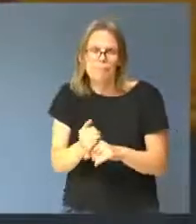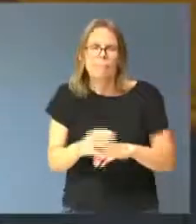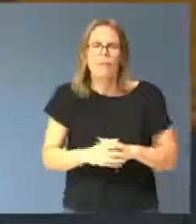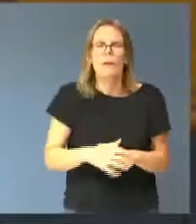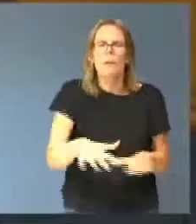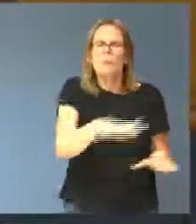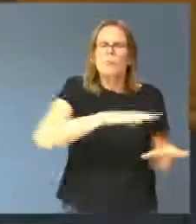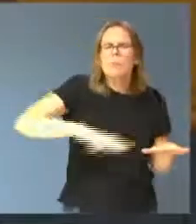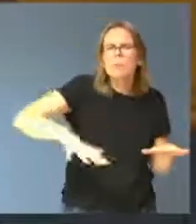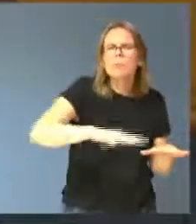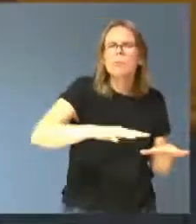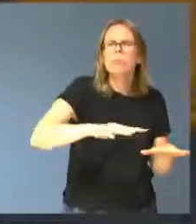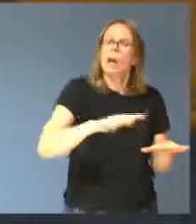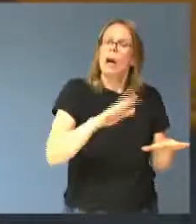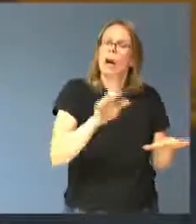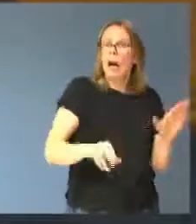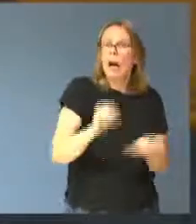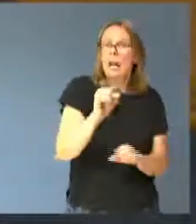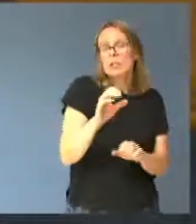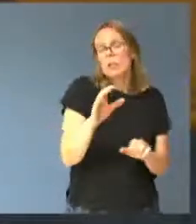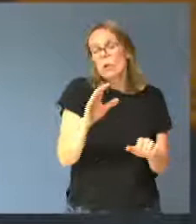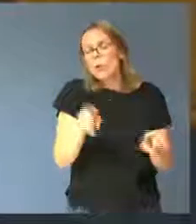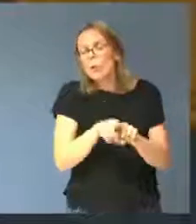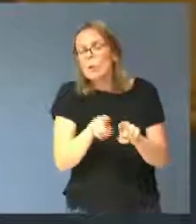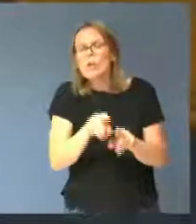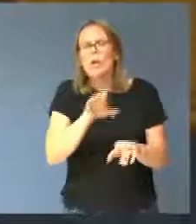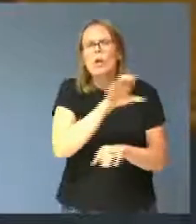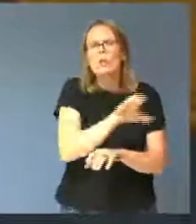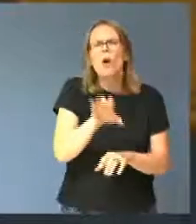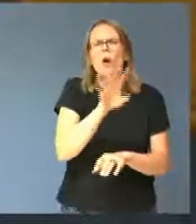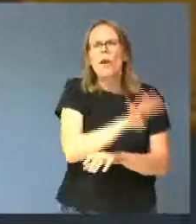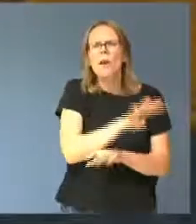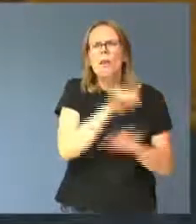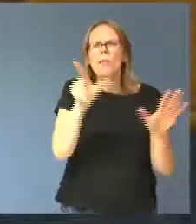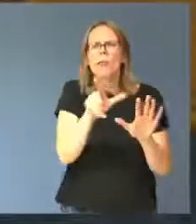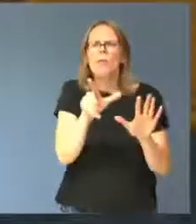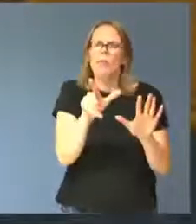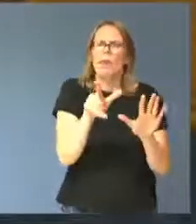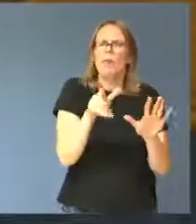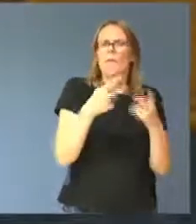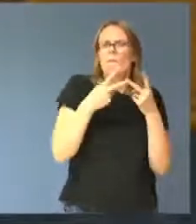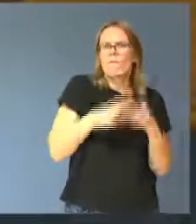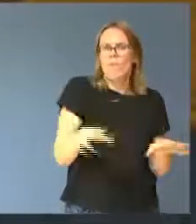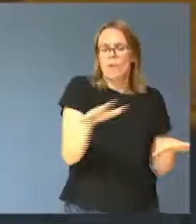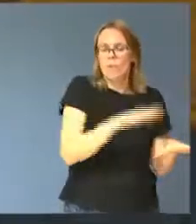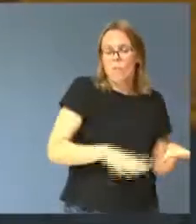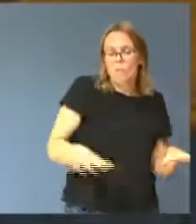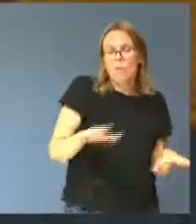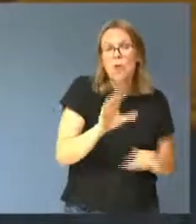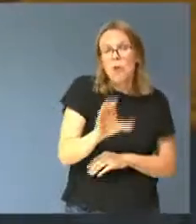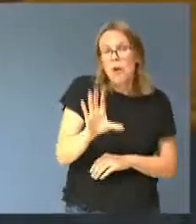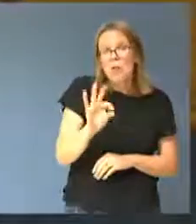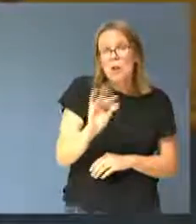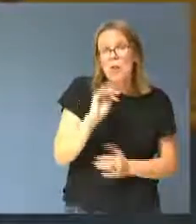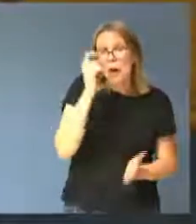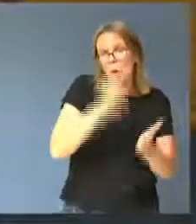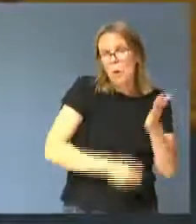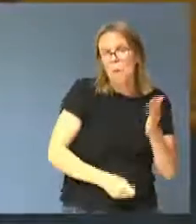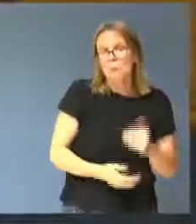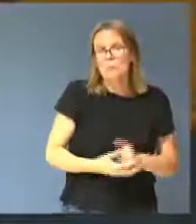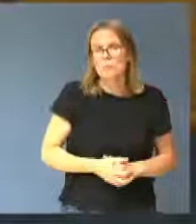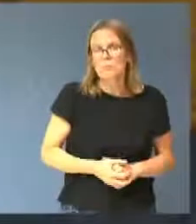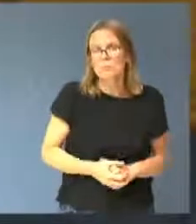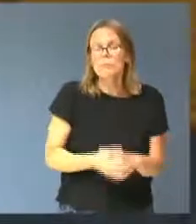zone juridictionnelle de Reims, 147 communes, 50 amendes. Je donnerai un exemple.